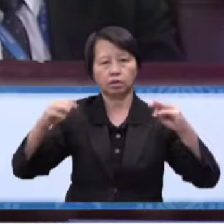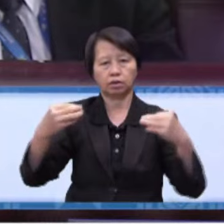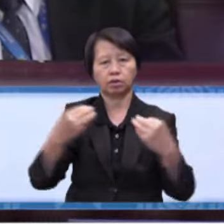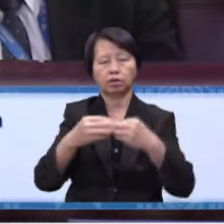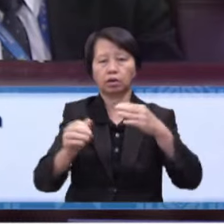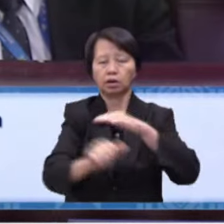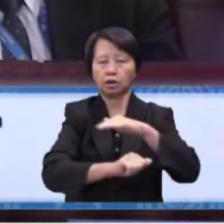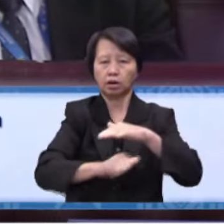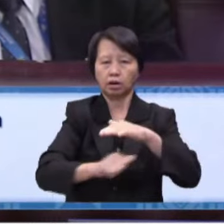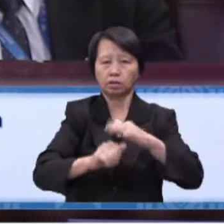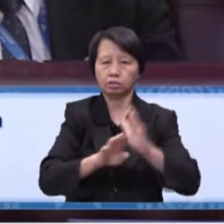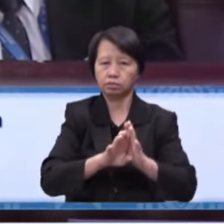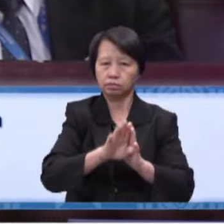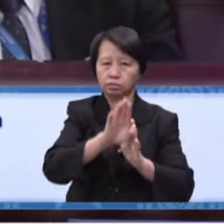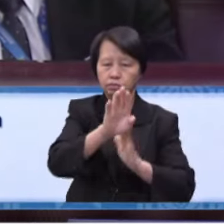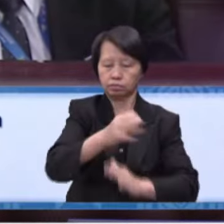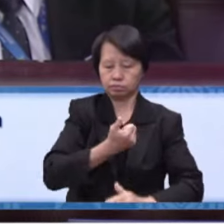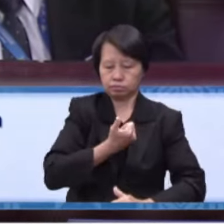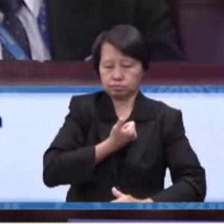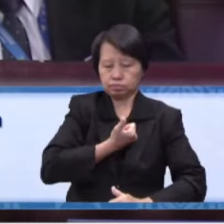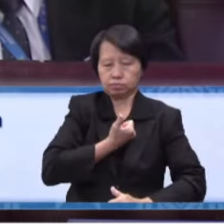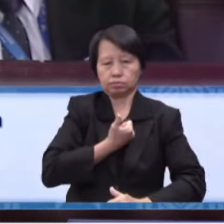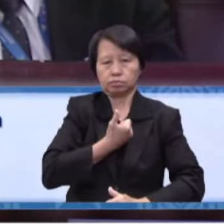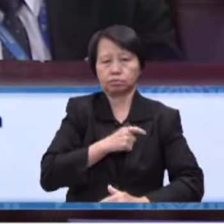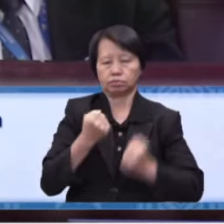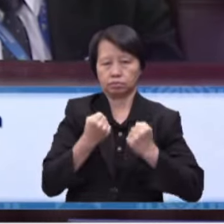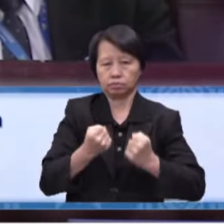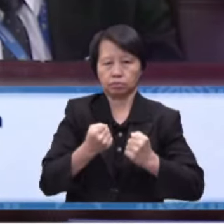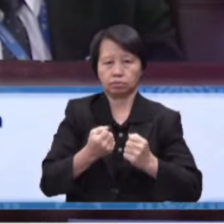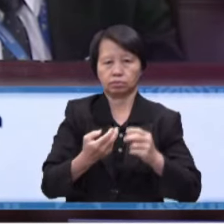asas pembangunan jati diri